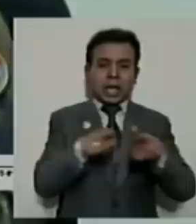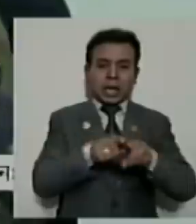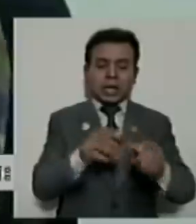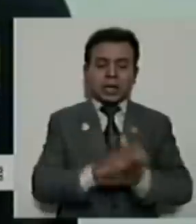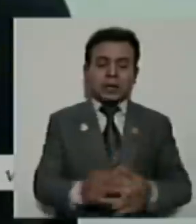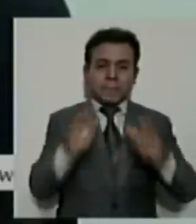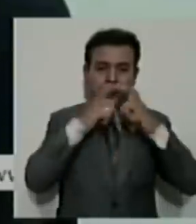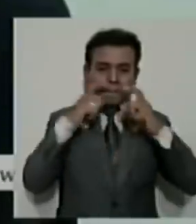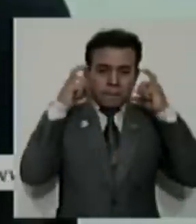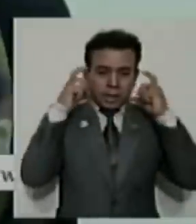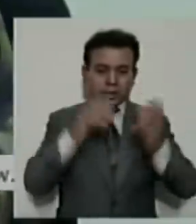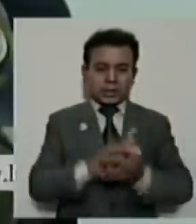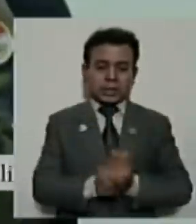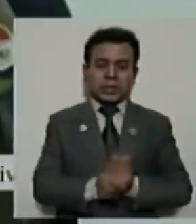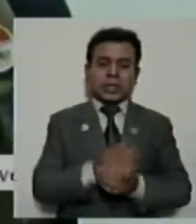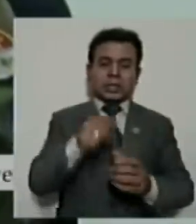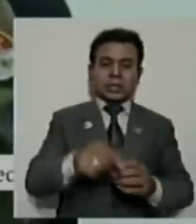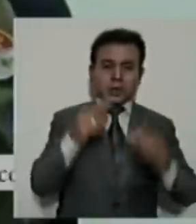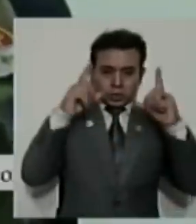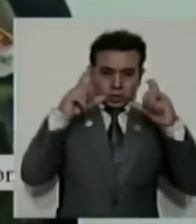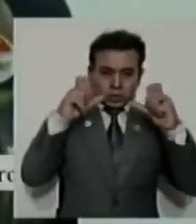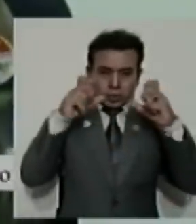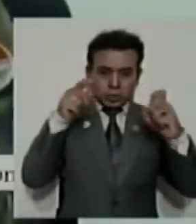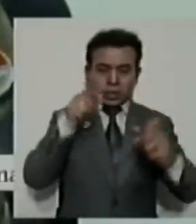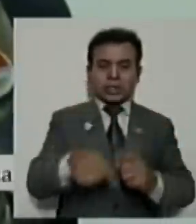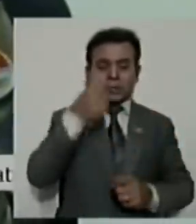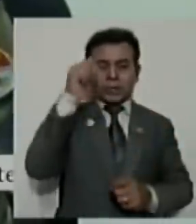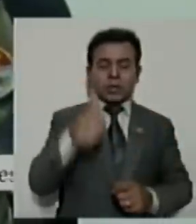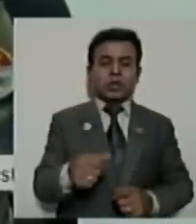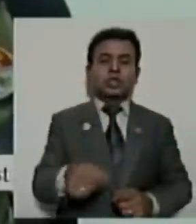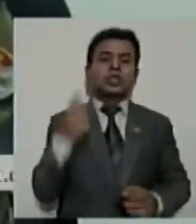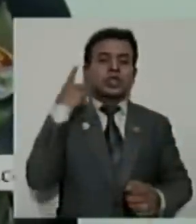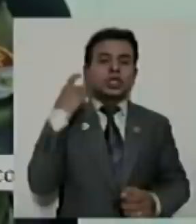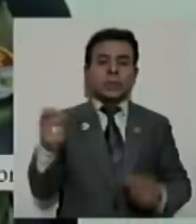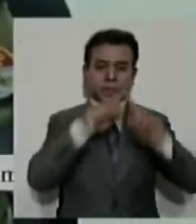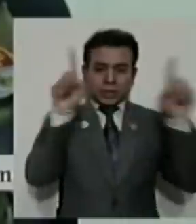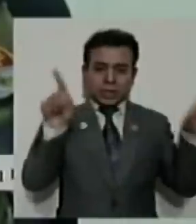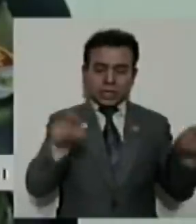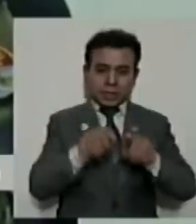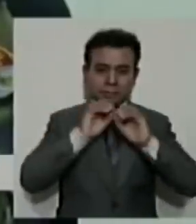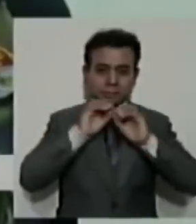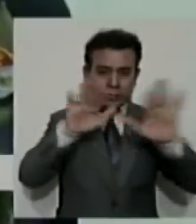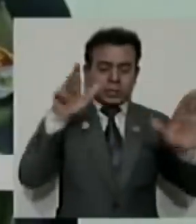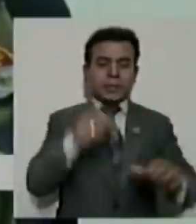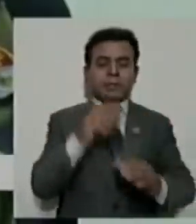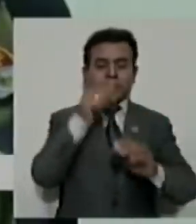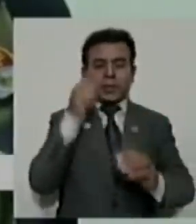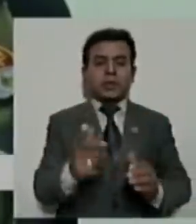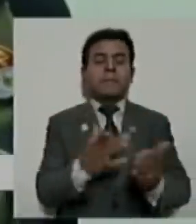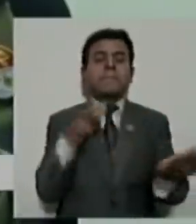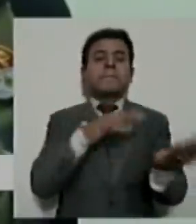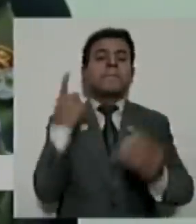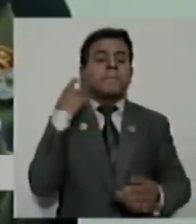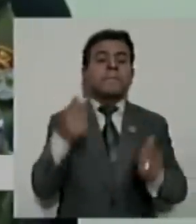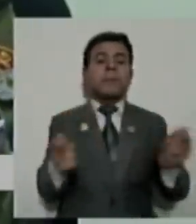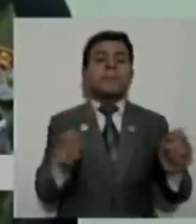আমরা প্রেরণ করছি সেটা হচ্ছে ল্যাটেক্স গ্লোভস, যেটা হাতের সাথে মিশে থাকে, যেটা সার্জিক্যাল আমরা এক্সামিনেশন গ্লোভস বলি,